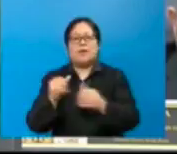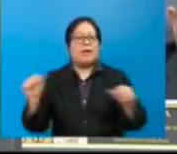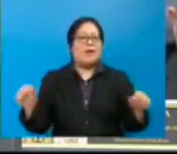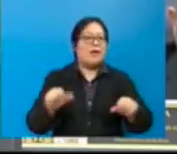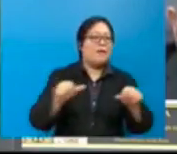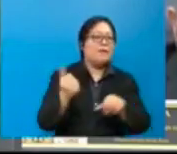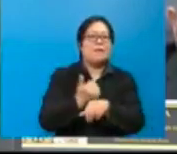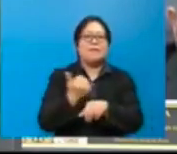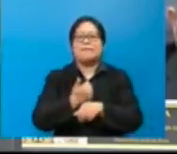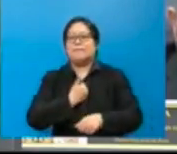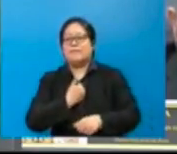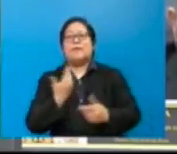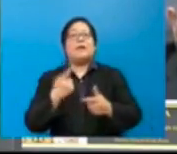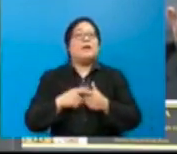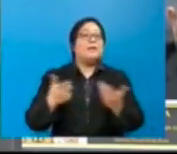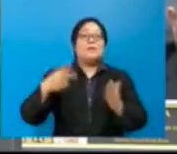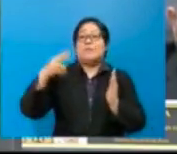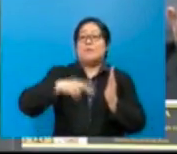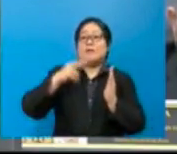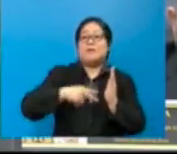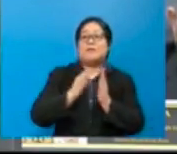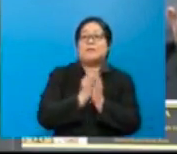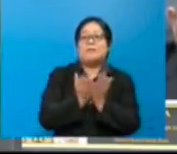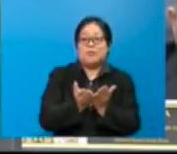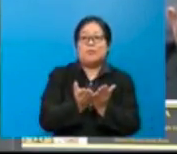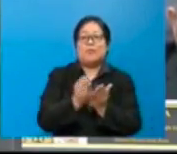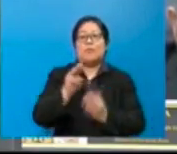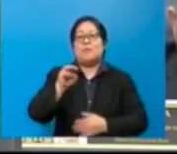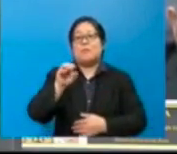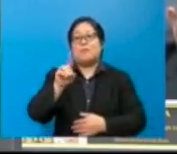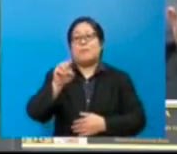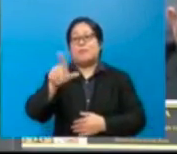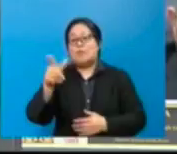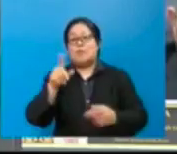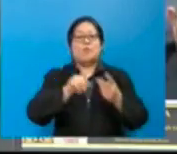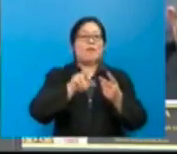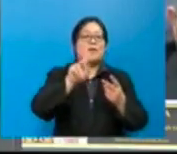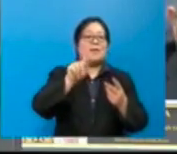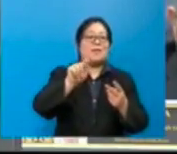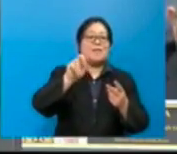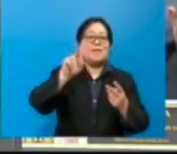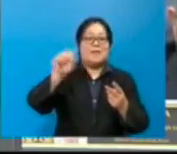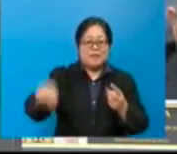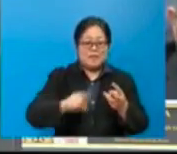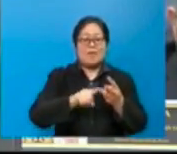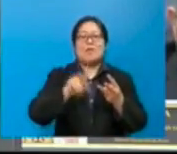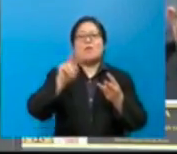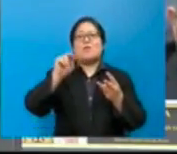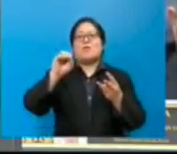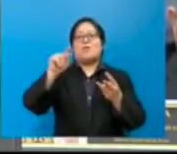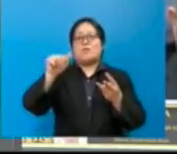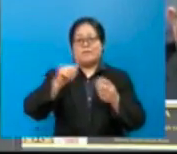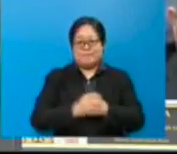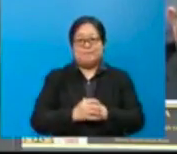amali mudah atau membaca buku, modul, buku teks dan nota. Tugasan ini